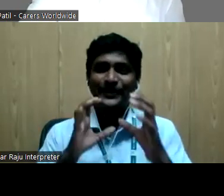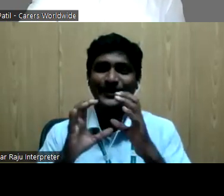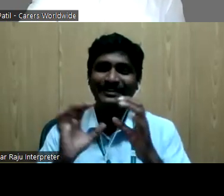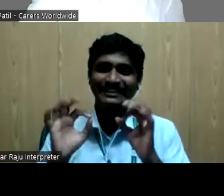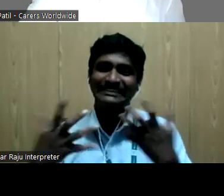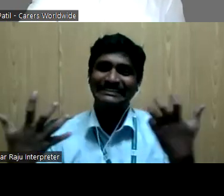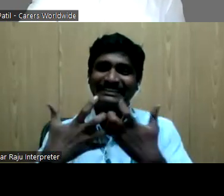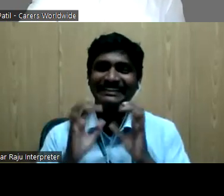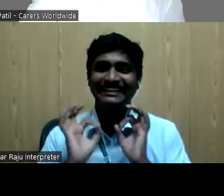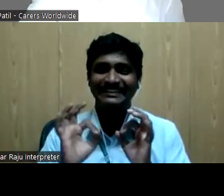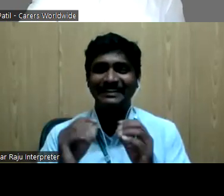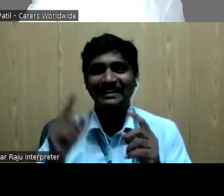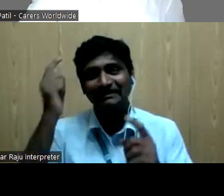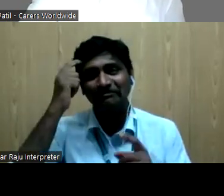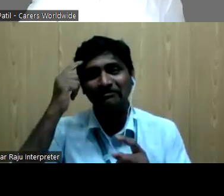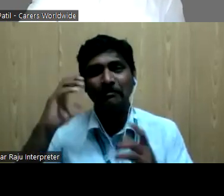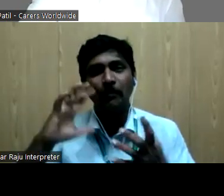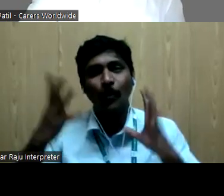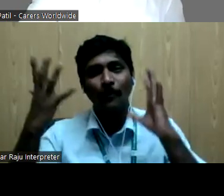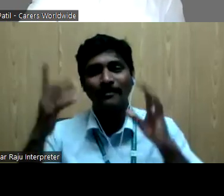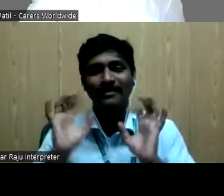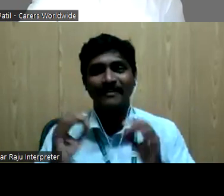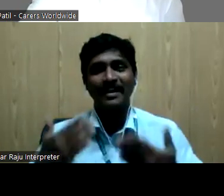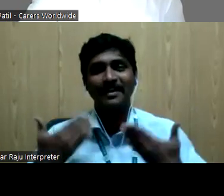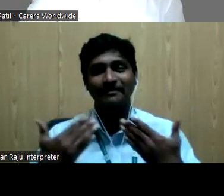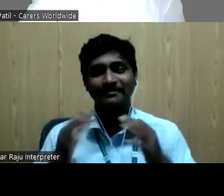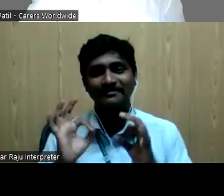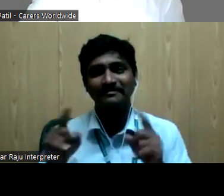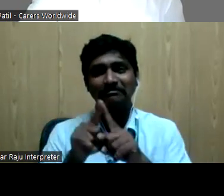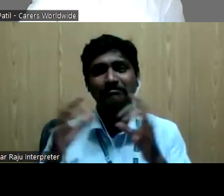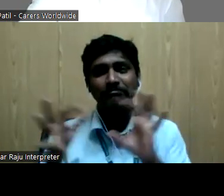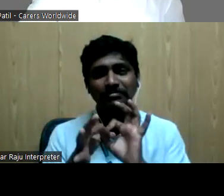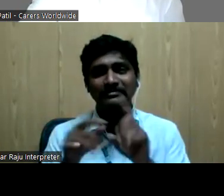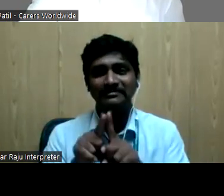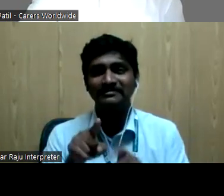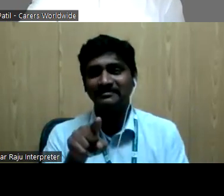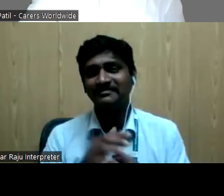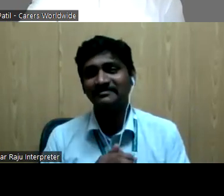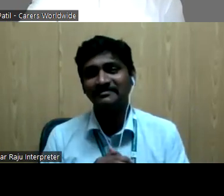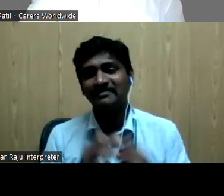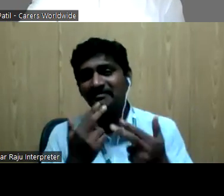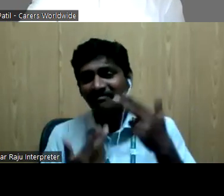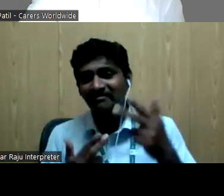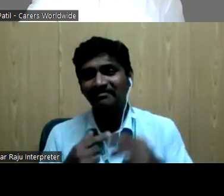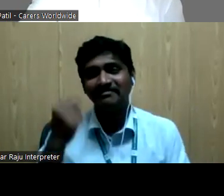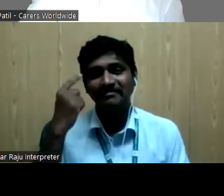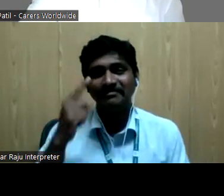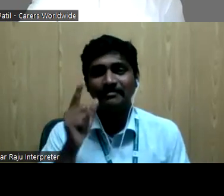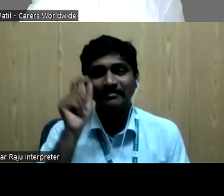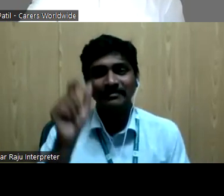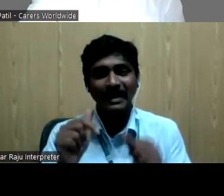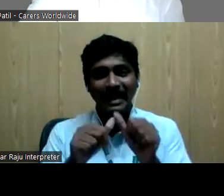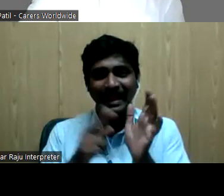अगेन वी हैव बीन टॉकिंग सो मच ऑन रिस्पाइट एंड what are the facilities available, and I know Anil, you are a part of